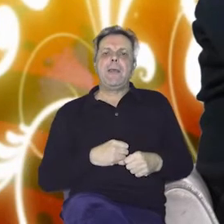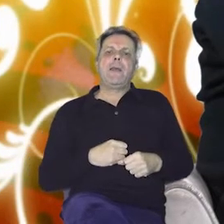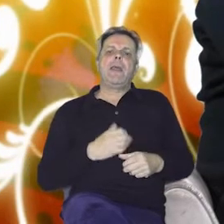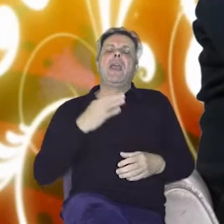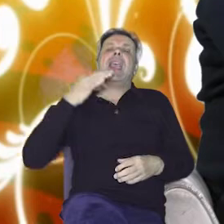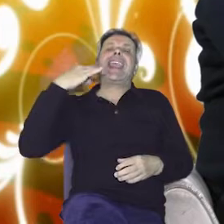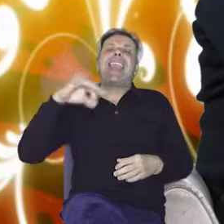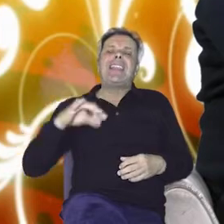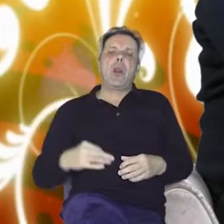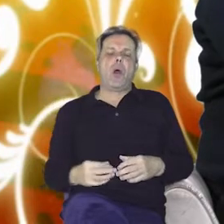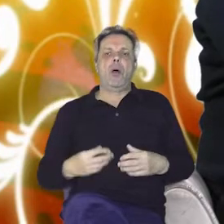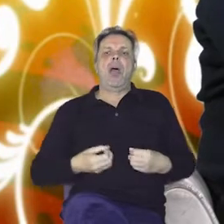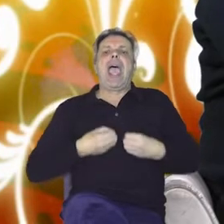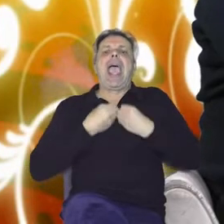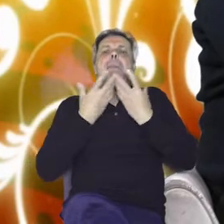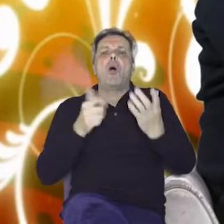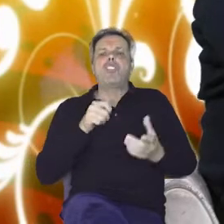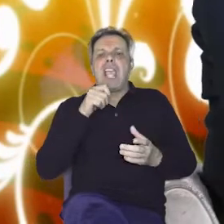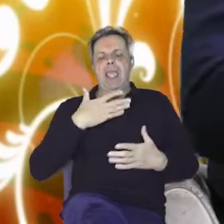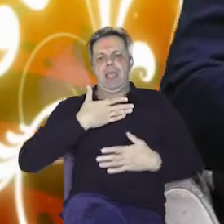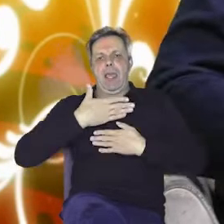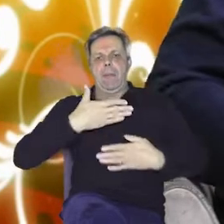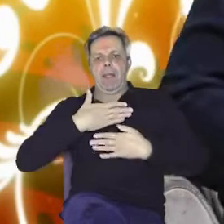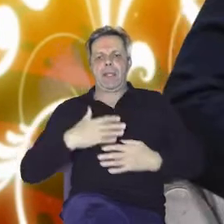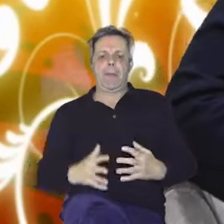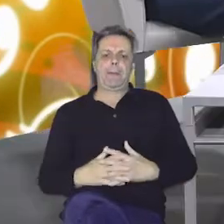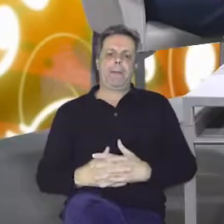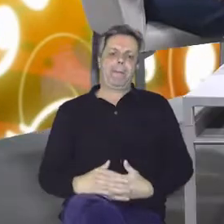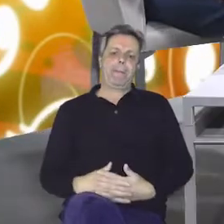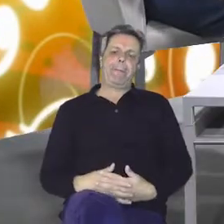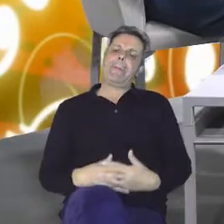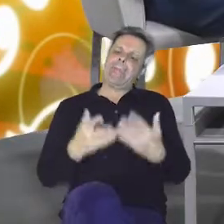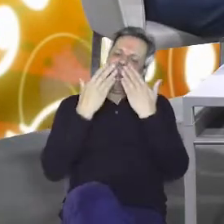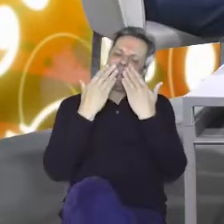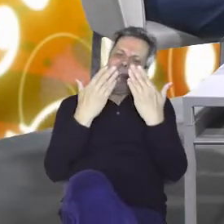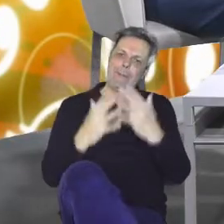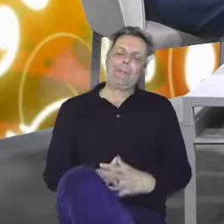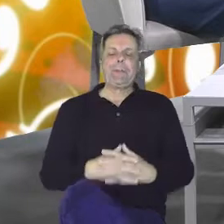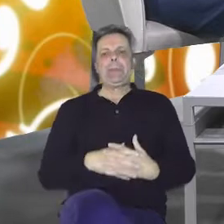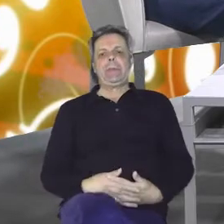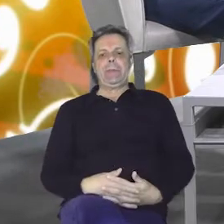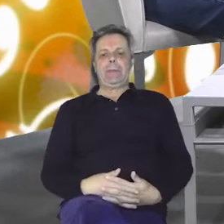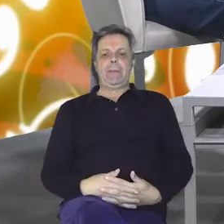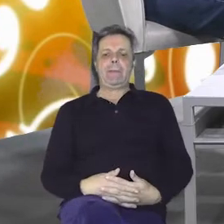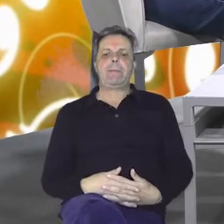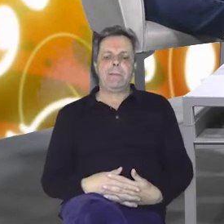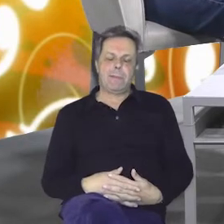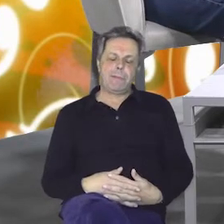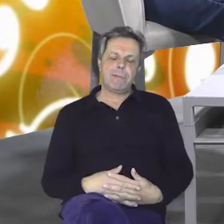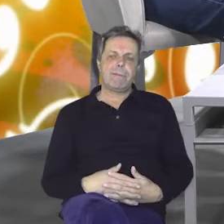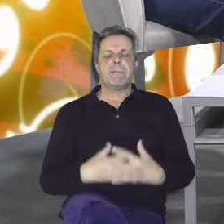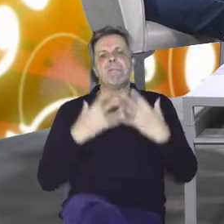jedino emocije i empatija. Hvala vam od srca. Hvala, profesore, hvala od